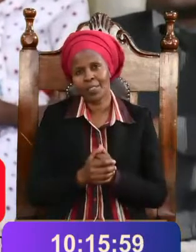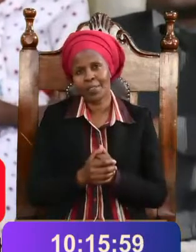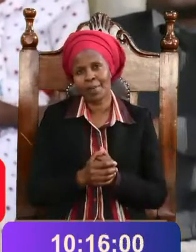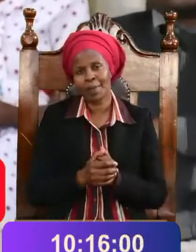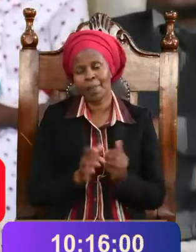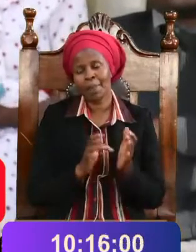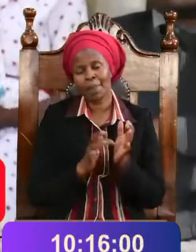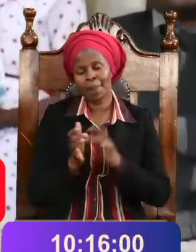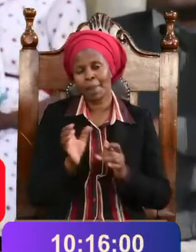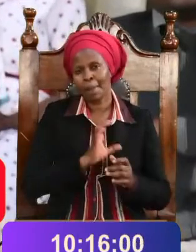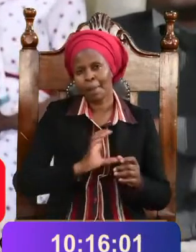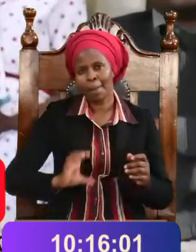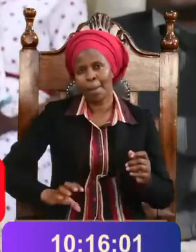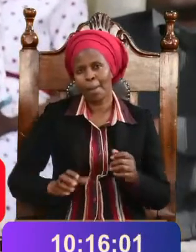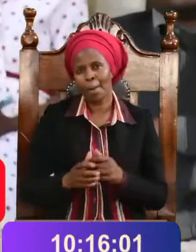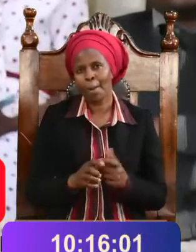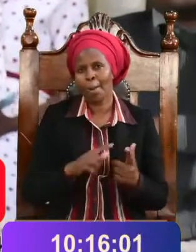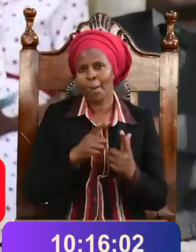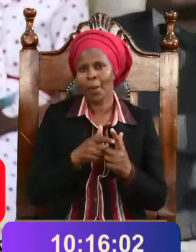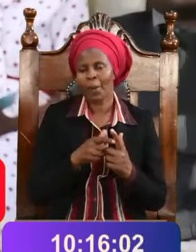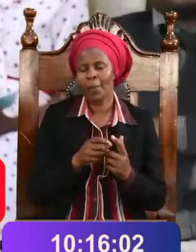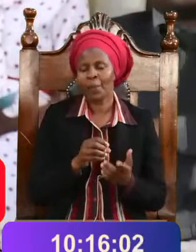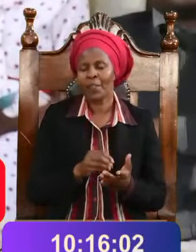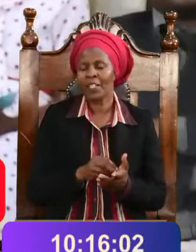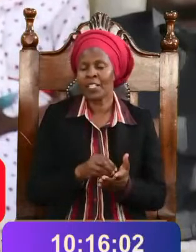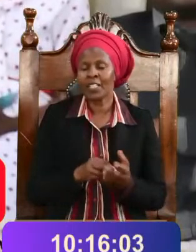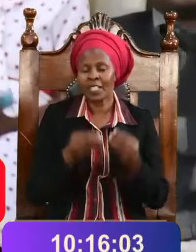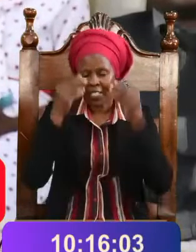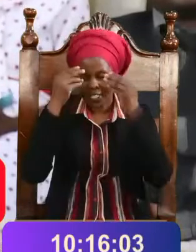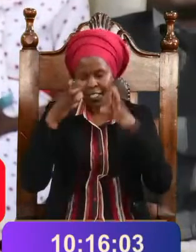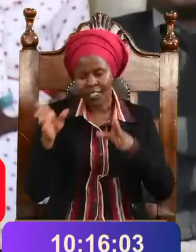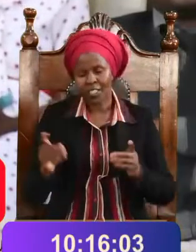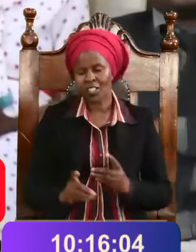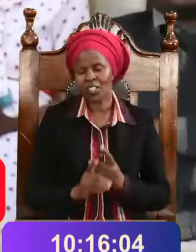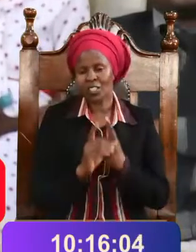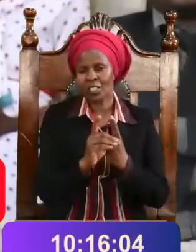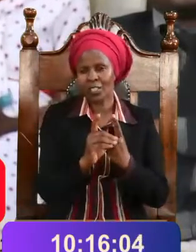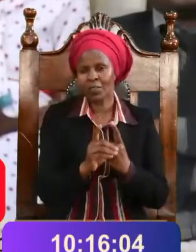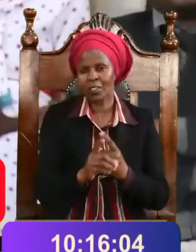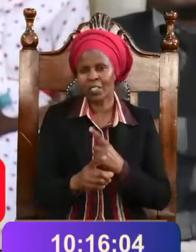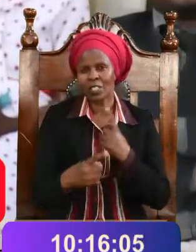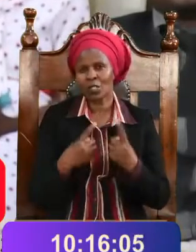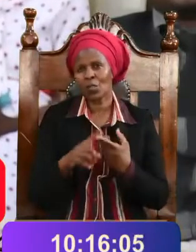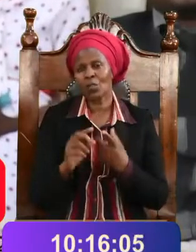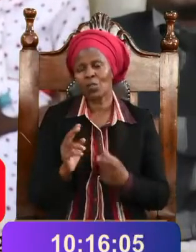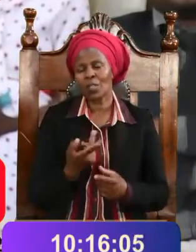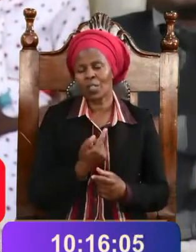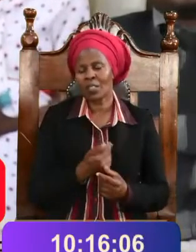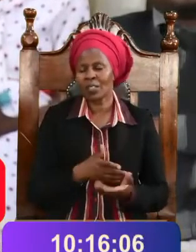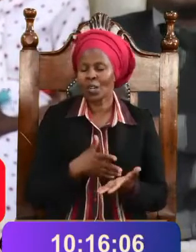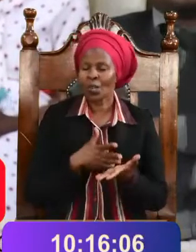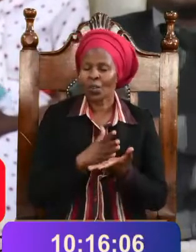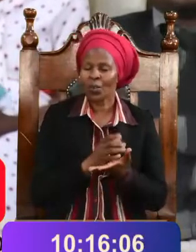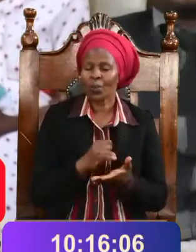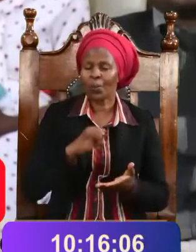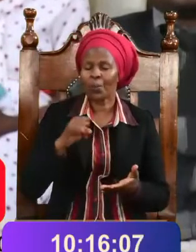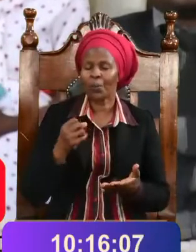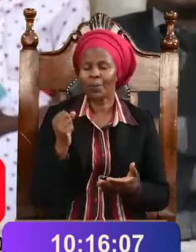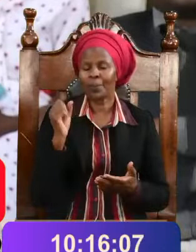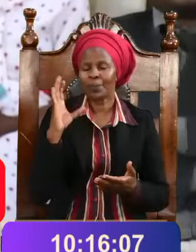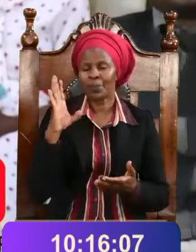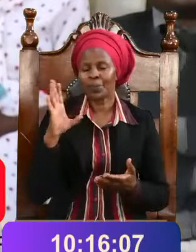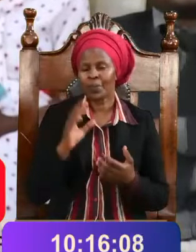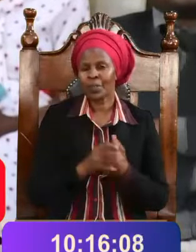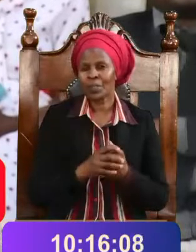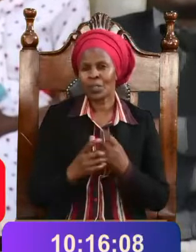Yesu Kristo anapo wafunza watu wake, na Mungu anapo tunenea, hasa katika kitabu cha Yakobo, maandiko